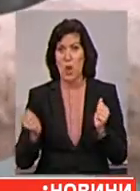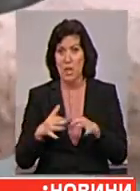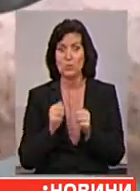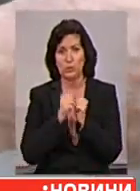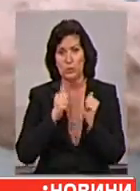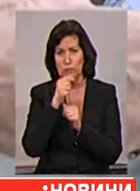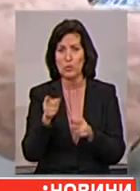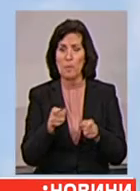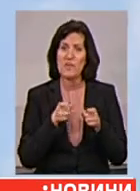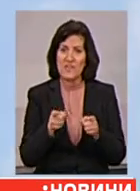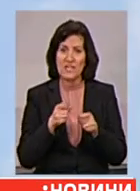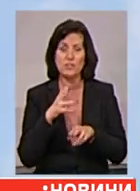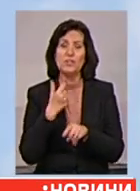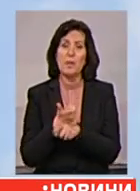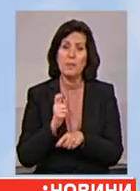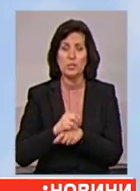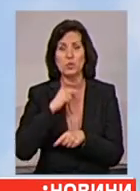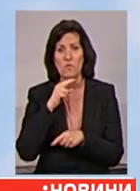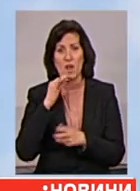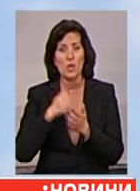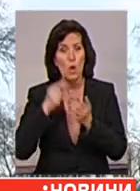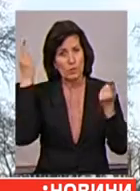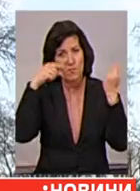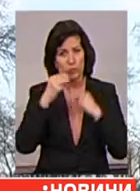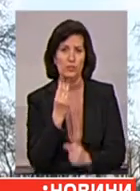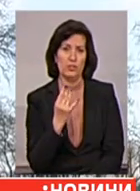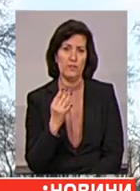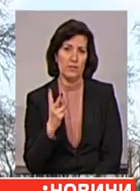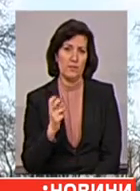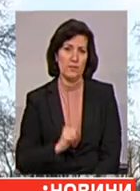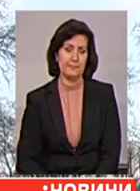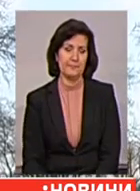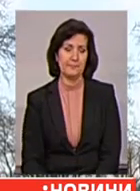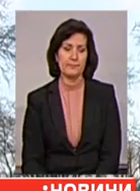ще більше уваги до творчості Тараса Шевченка. Олена Близнякова, Олексій Трушин. Новини на Першому.